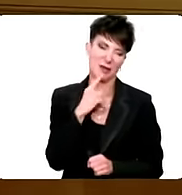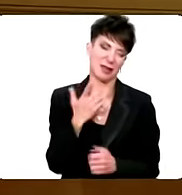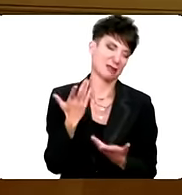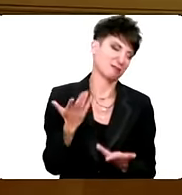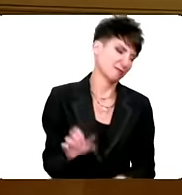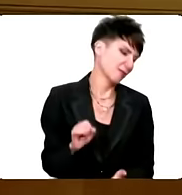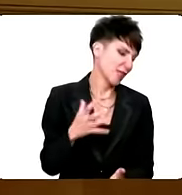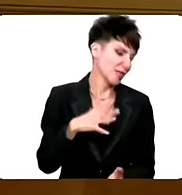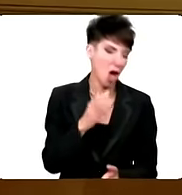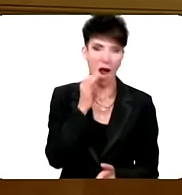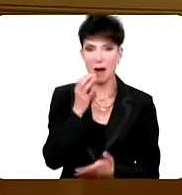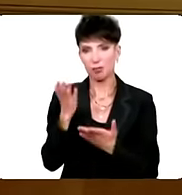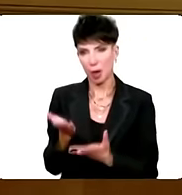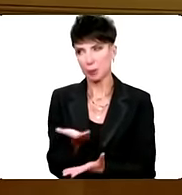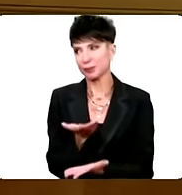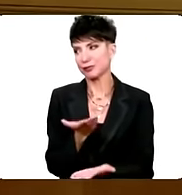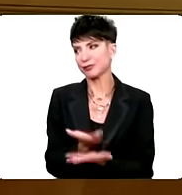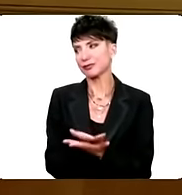αλλά